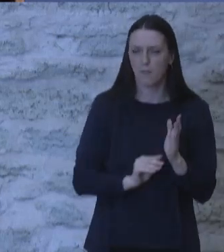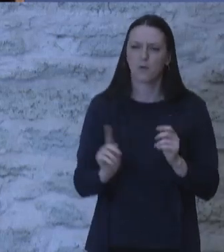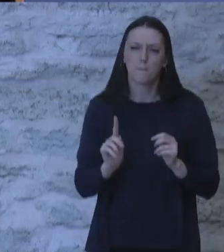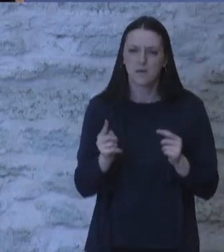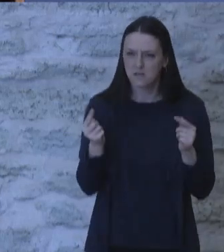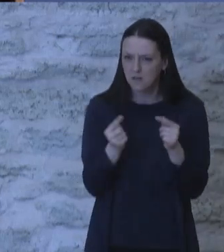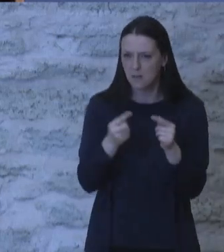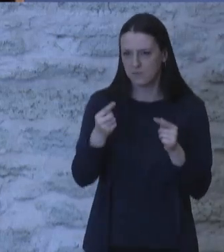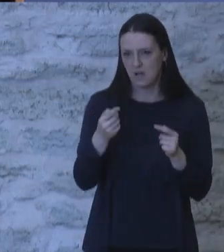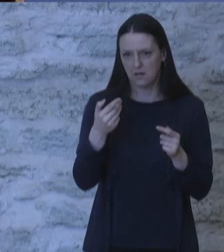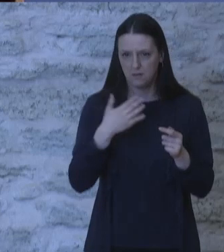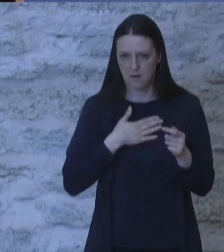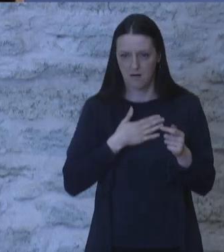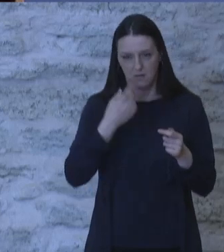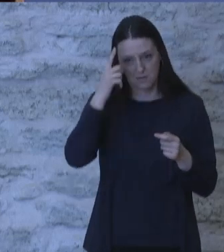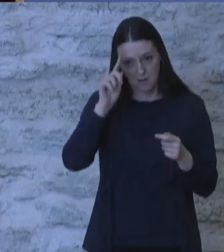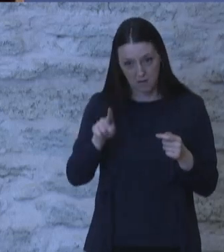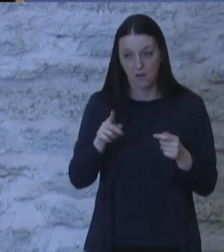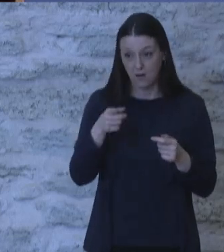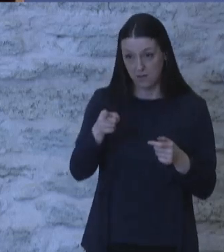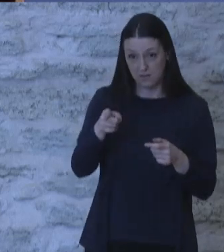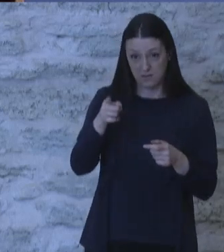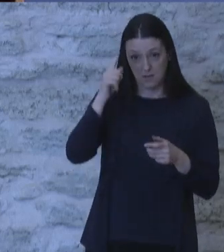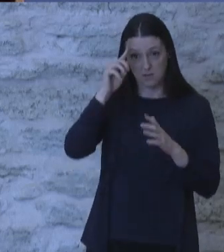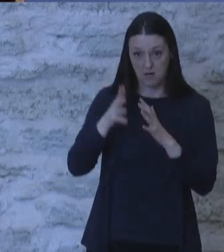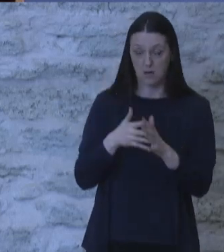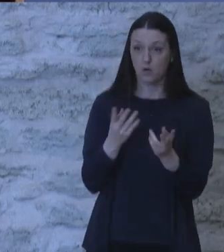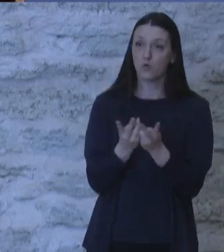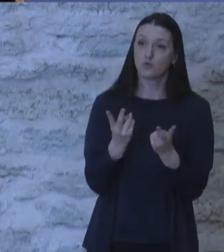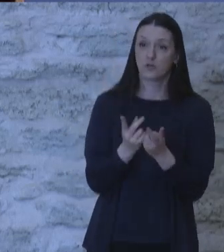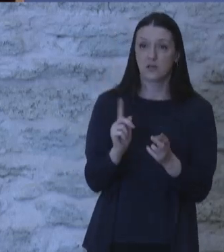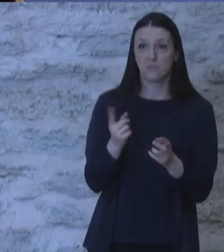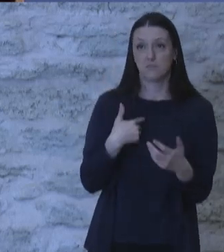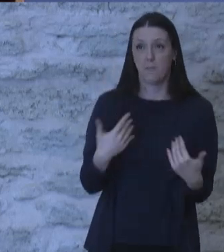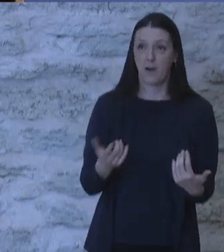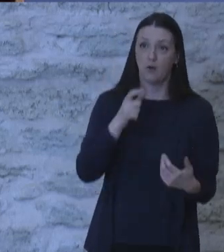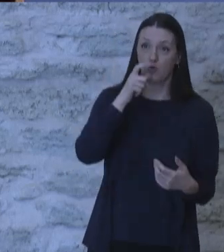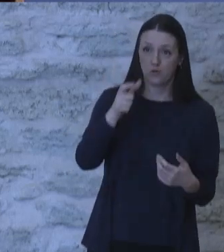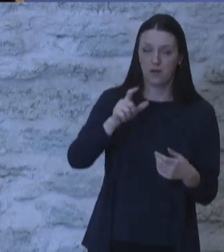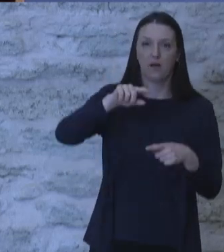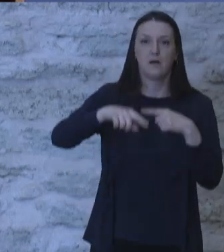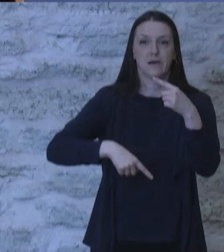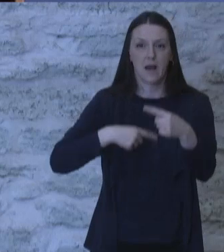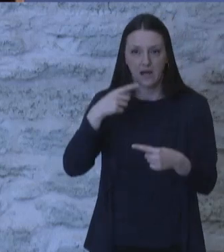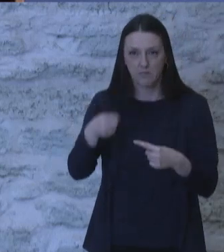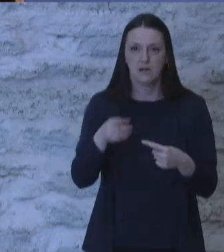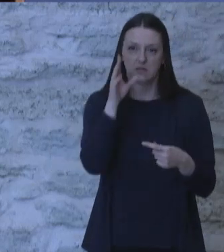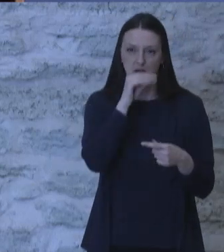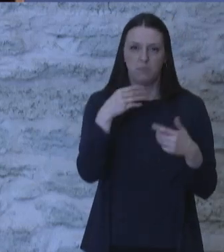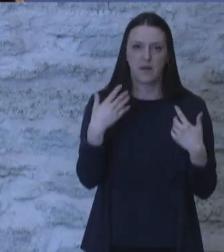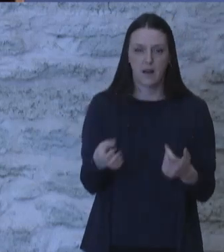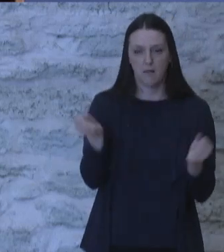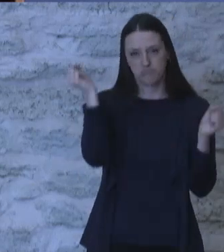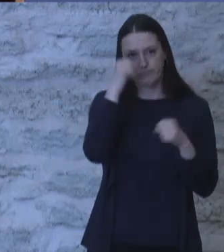tervisamete tudustas või ei tudustunud. Saate ju aru, et ükskõik, mida ma nüüd teile vastan, siis järgmine kord on hea õngitseda siit